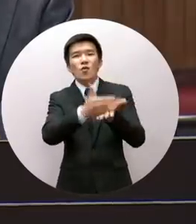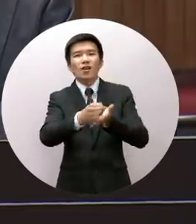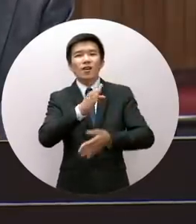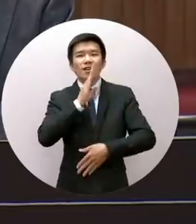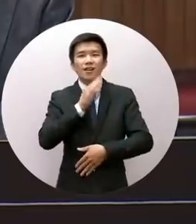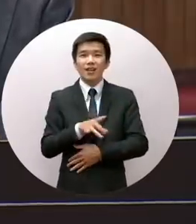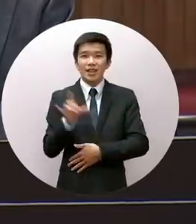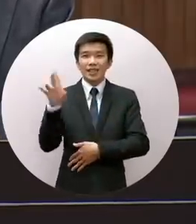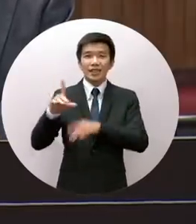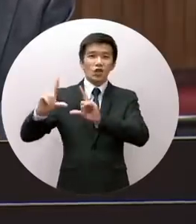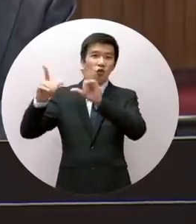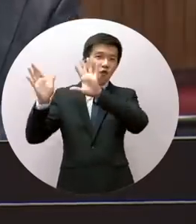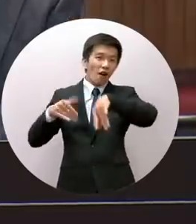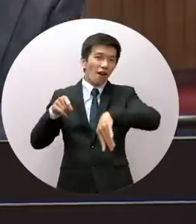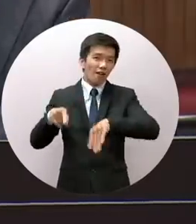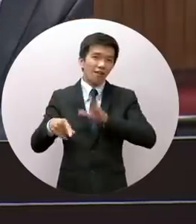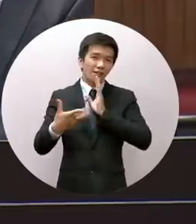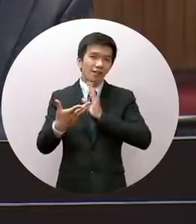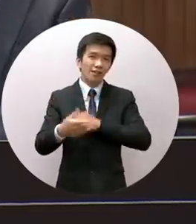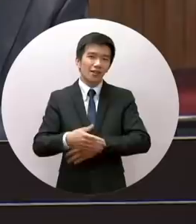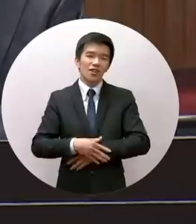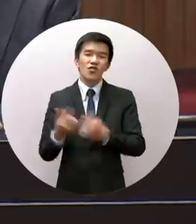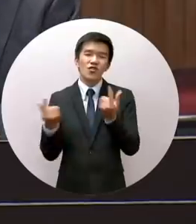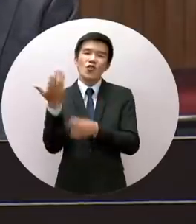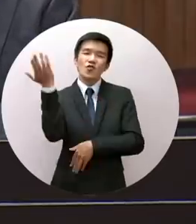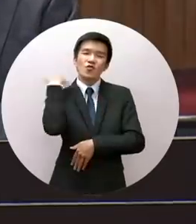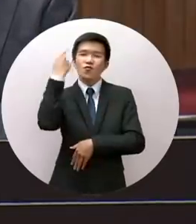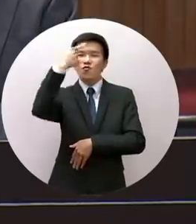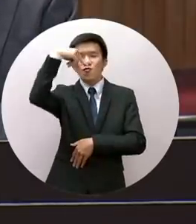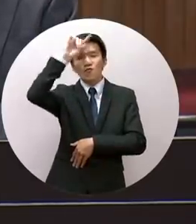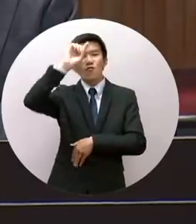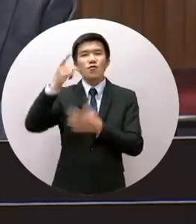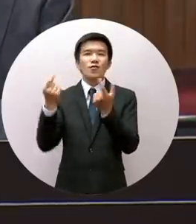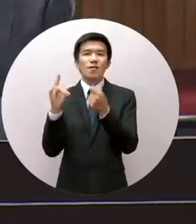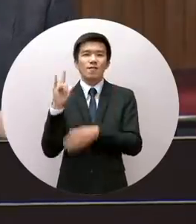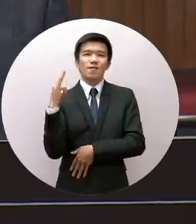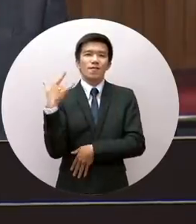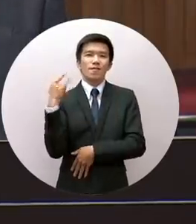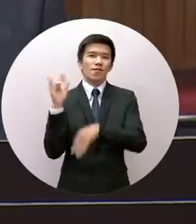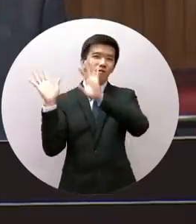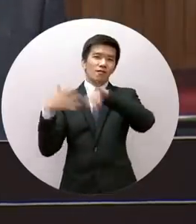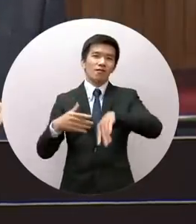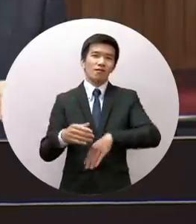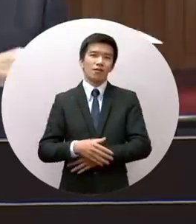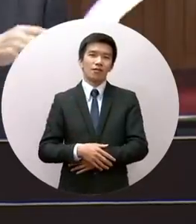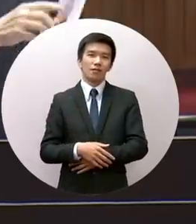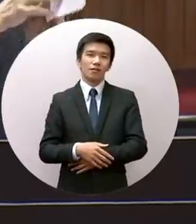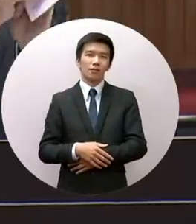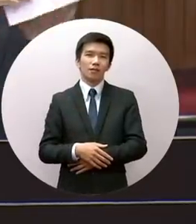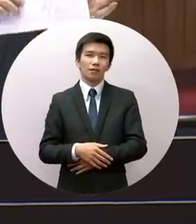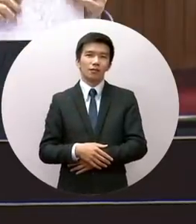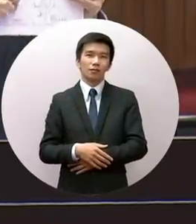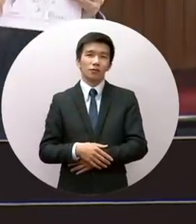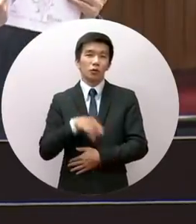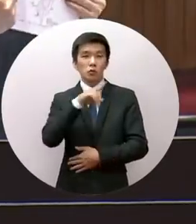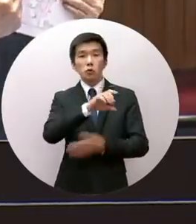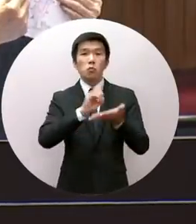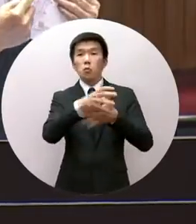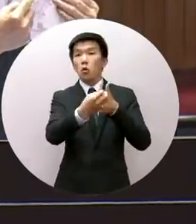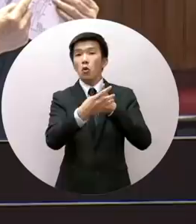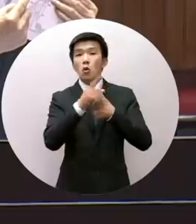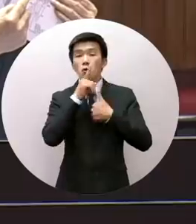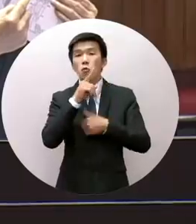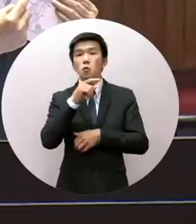了吗？ 对， 还是回来古时候的方式了吧？因为他的报告就是要等东北